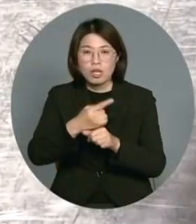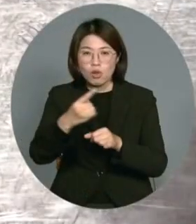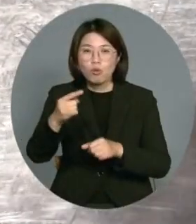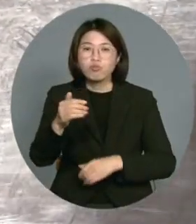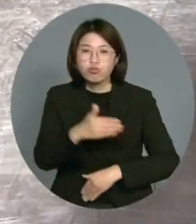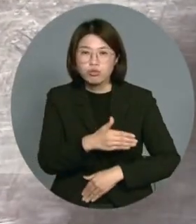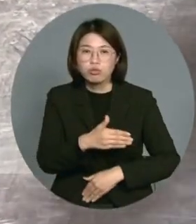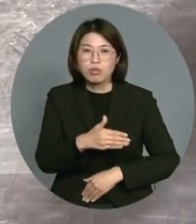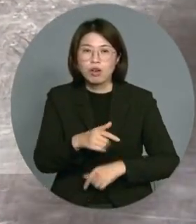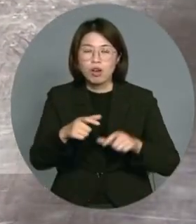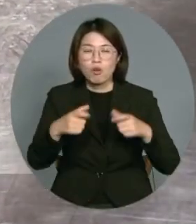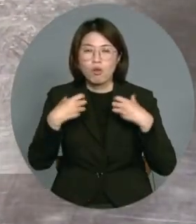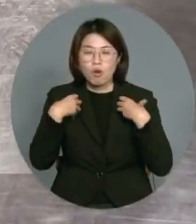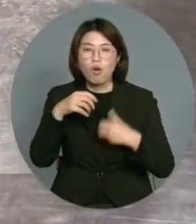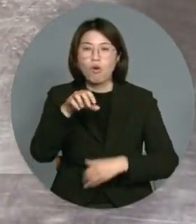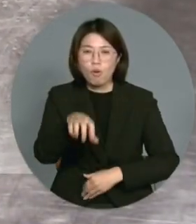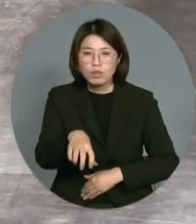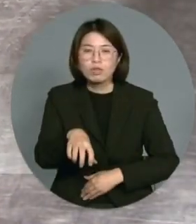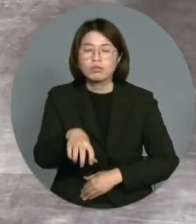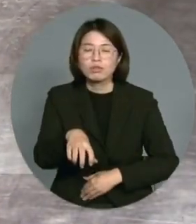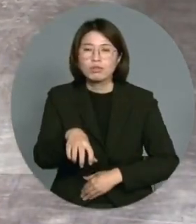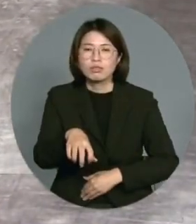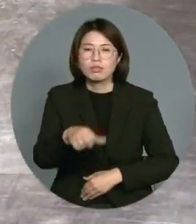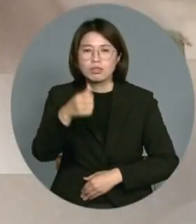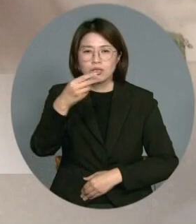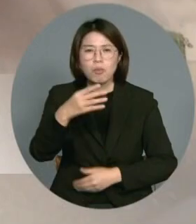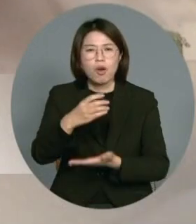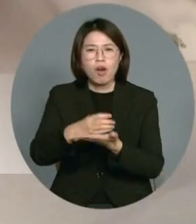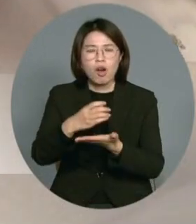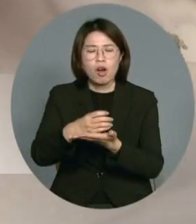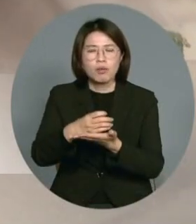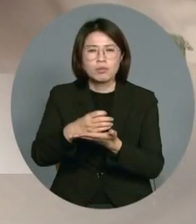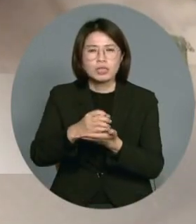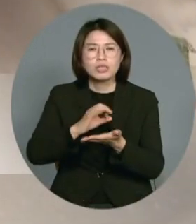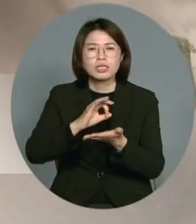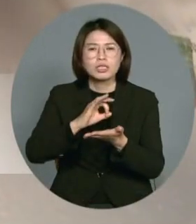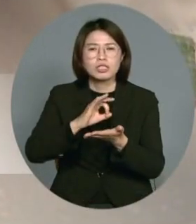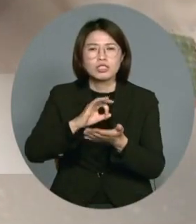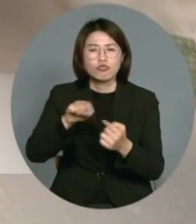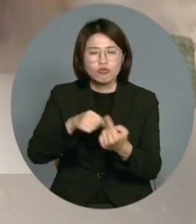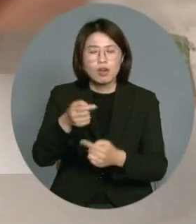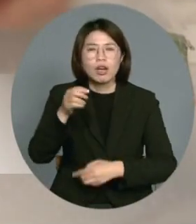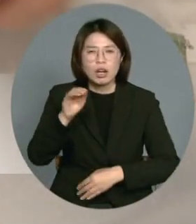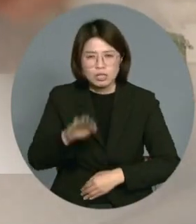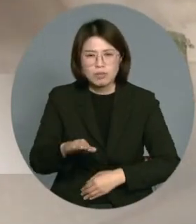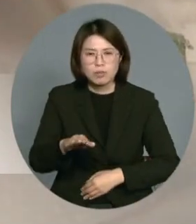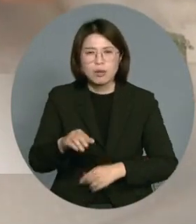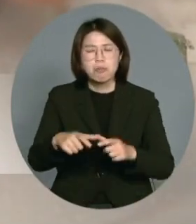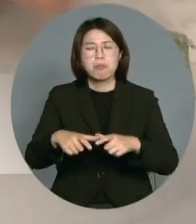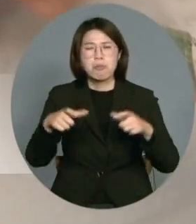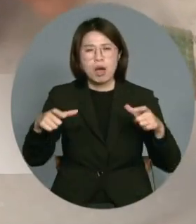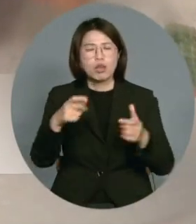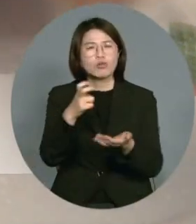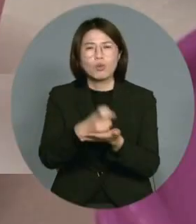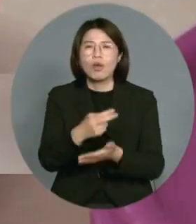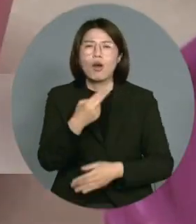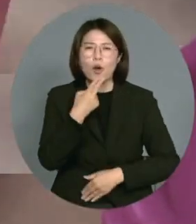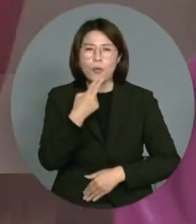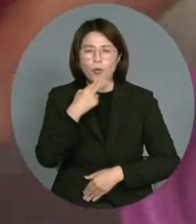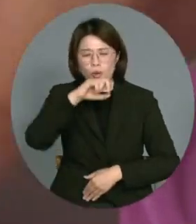내년부터 청사 내에서 다회용기 사용을 시범 운영하기로 했지만 지역사회 전반으로 확대하기에는 조례가 없고